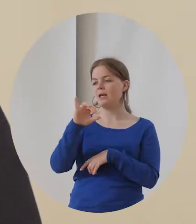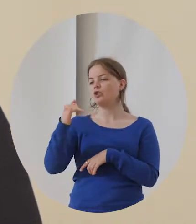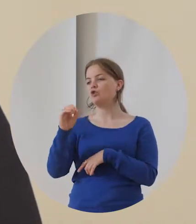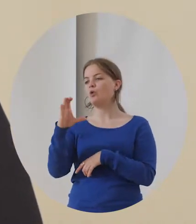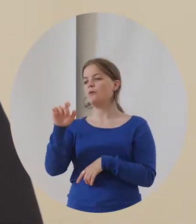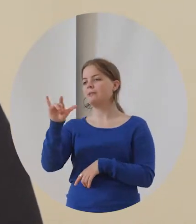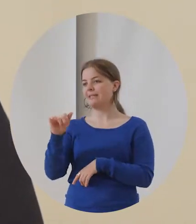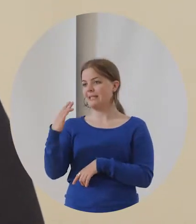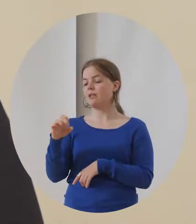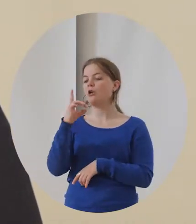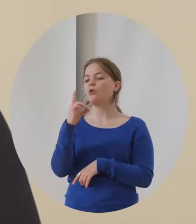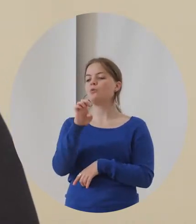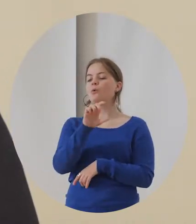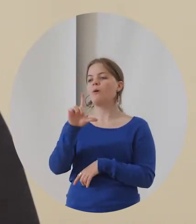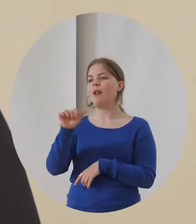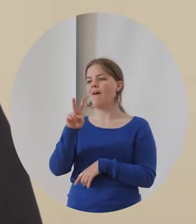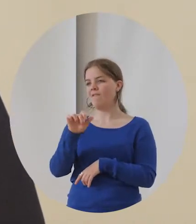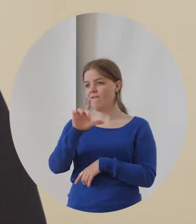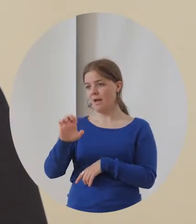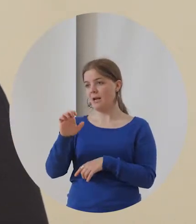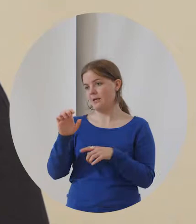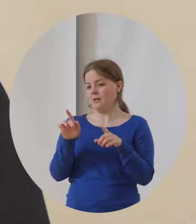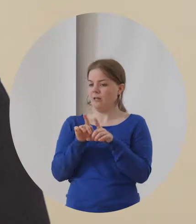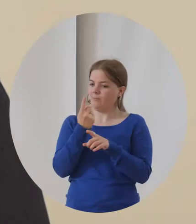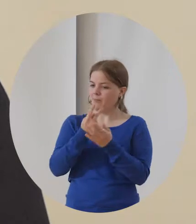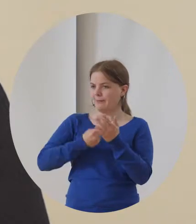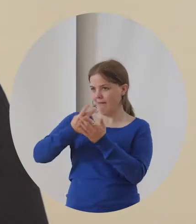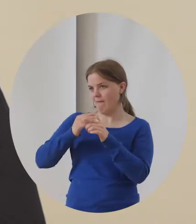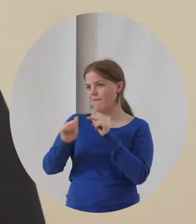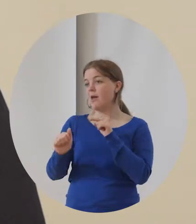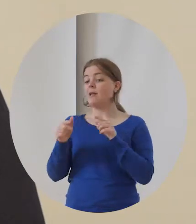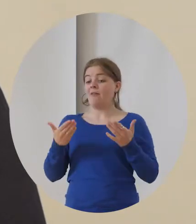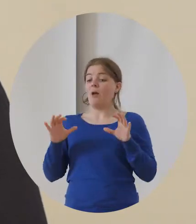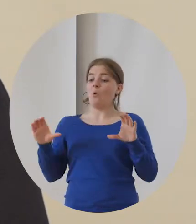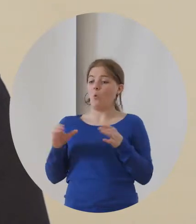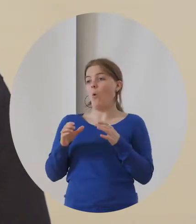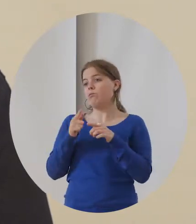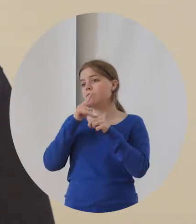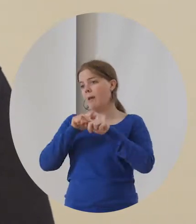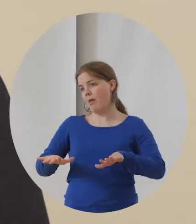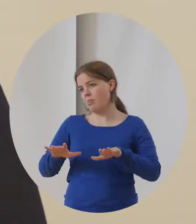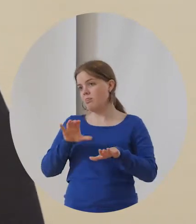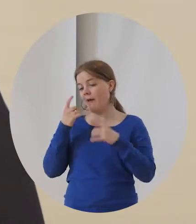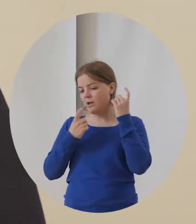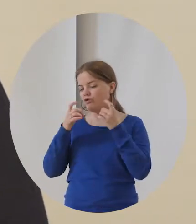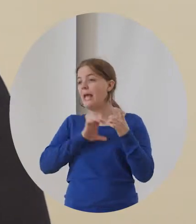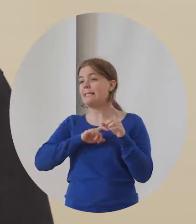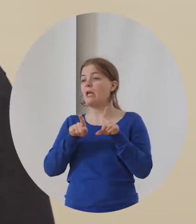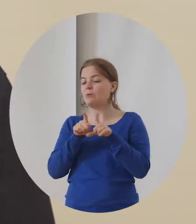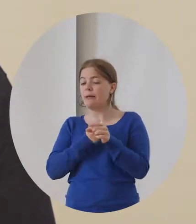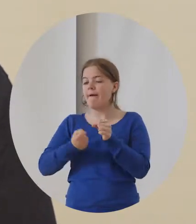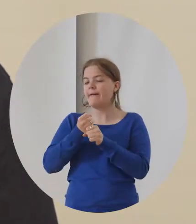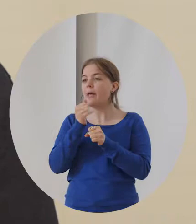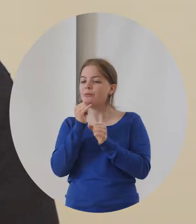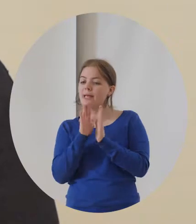groupe des psychomotriciennes au centre de ressources où on est en train d'essayer de mettre en place un livret de boîte à idées pour les